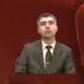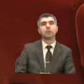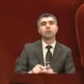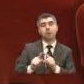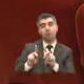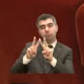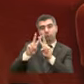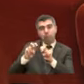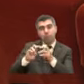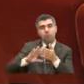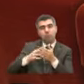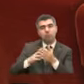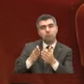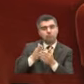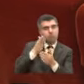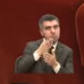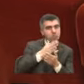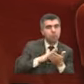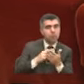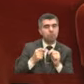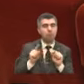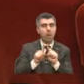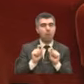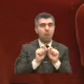يعني متقدمة جداً، باش يكون عندنا الصورة واضحة.